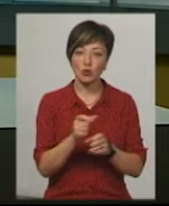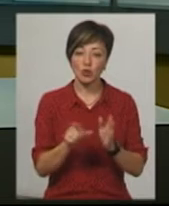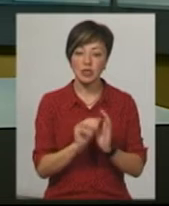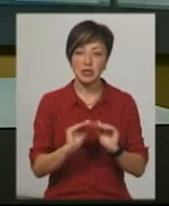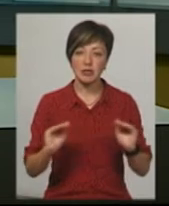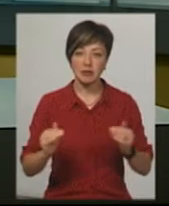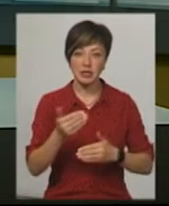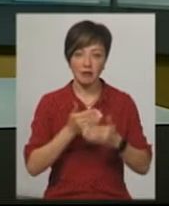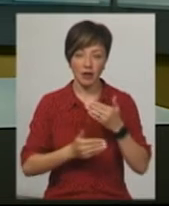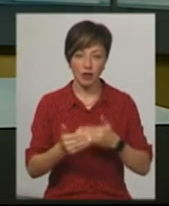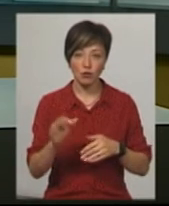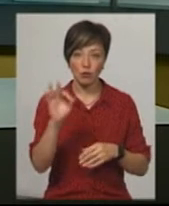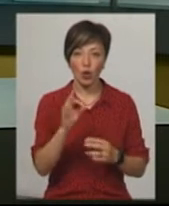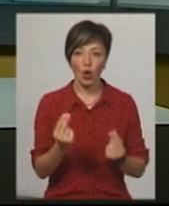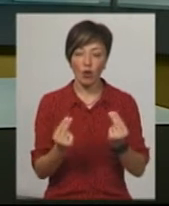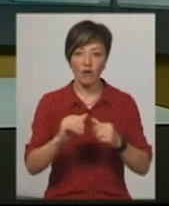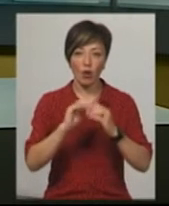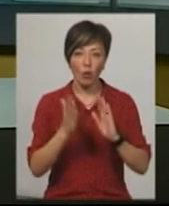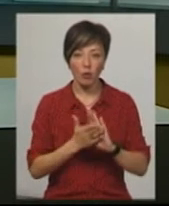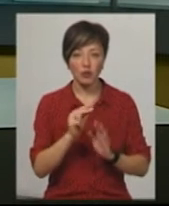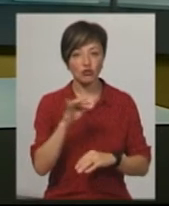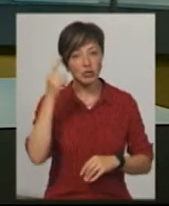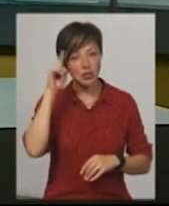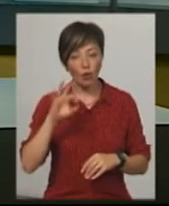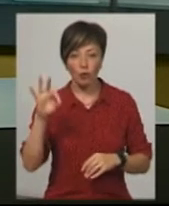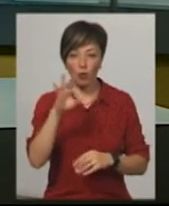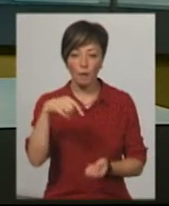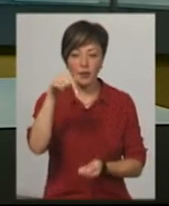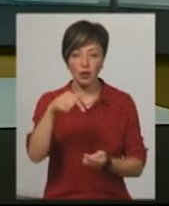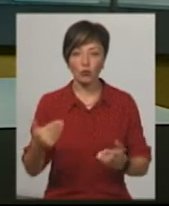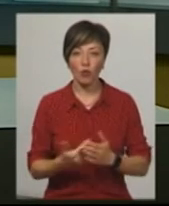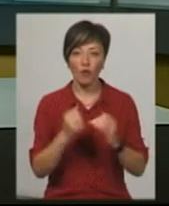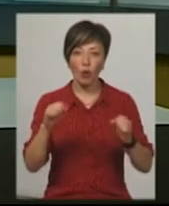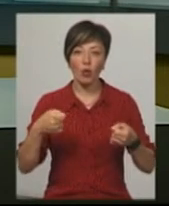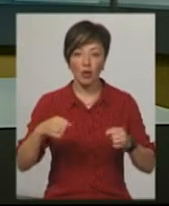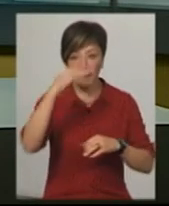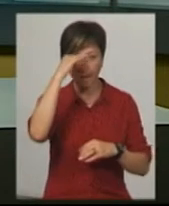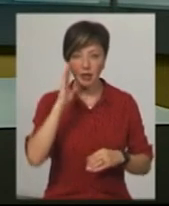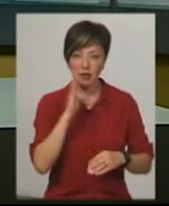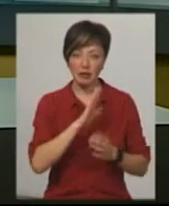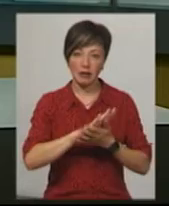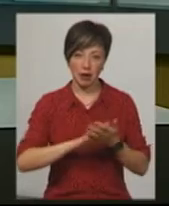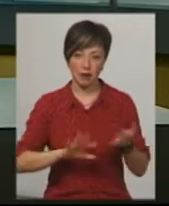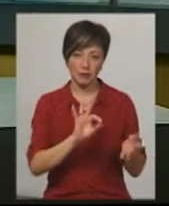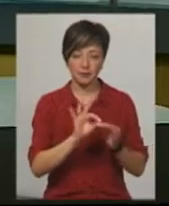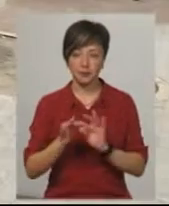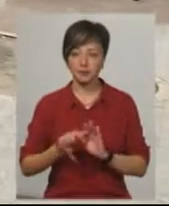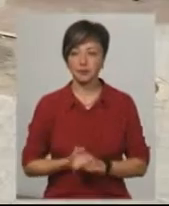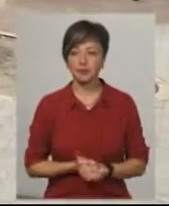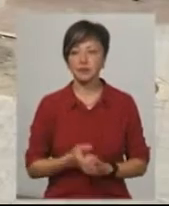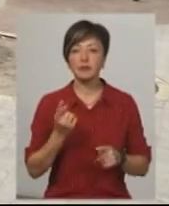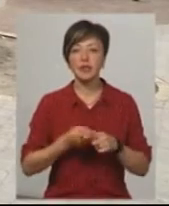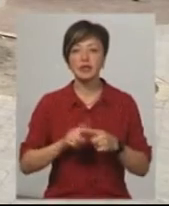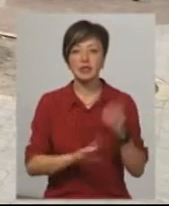дітьми з інвалідністю, про ігровий комплекс та чи знають про призначення нових гойдалок батьки. Подробиці далі. Це